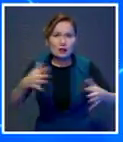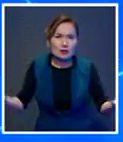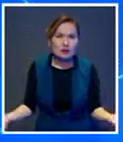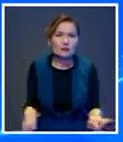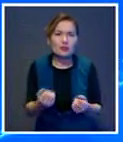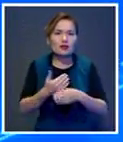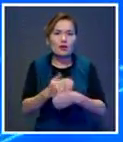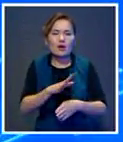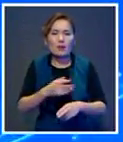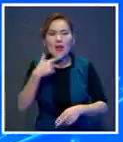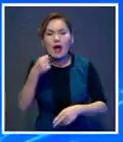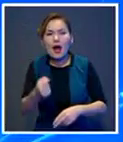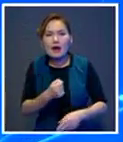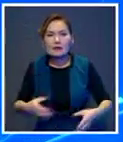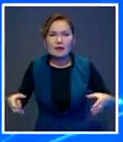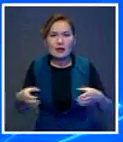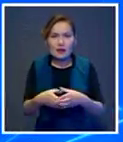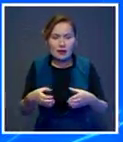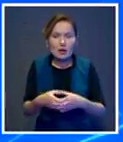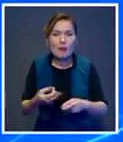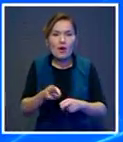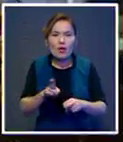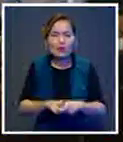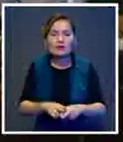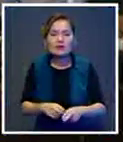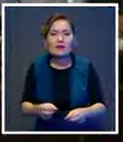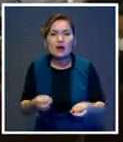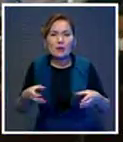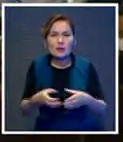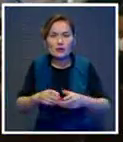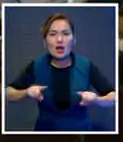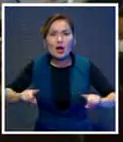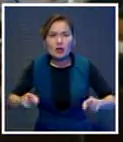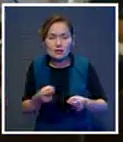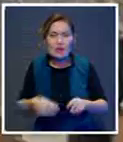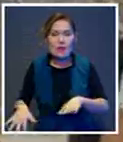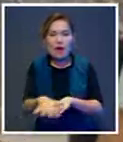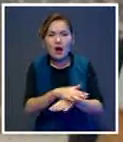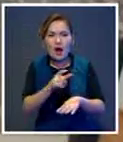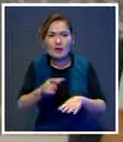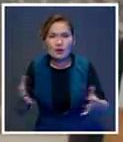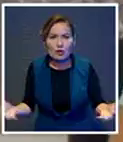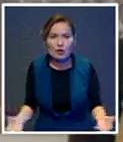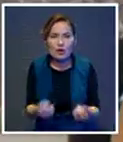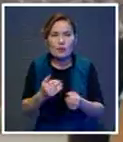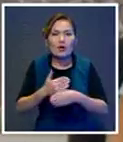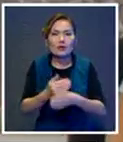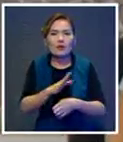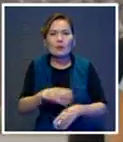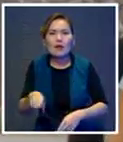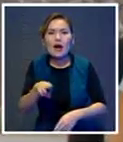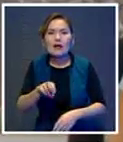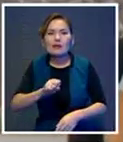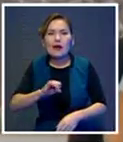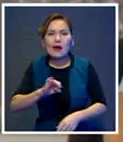мәлімдеді. Әскерилер қаладан қарулы топтың соңғы 42 мүшесінің денесін тапқан. Мұсылмандар тұратын Маравиге Даиштың қара туын